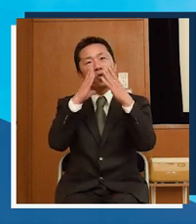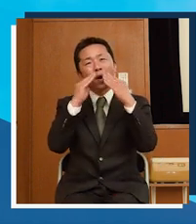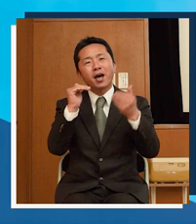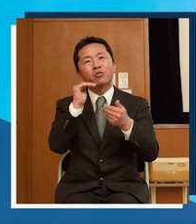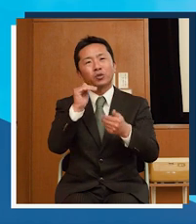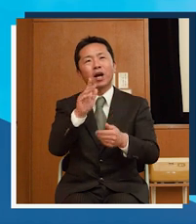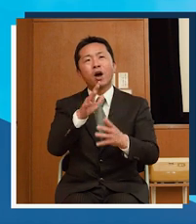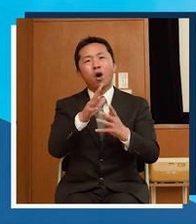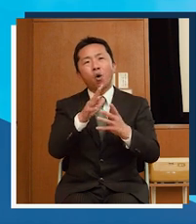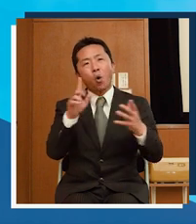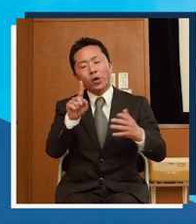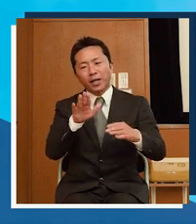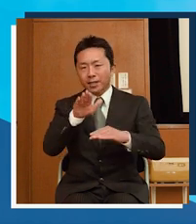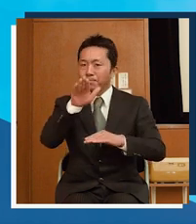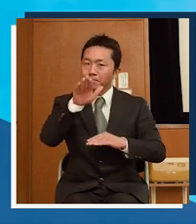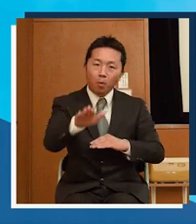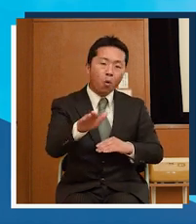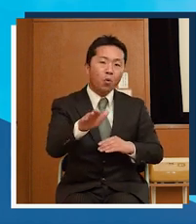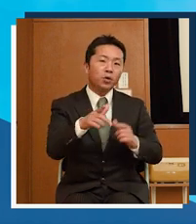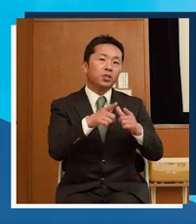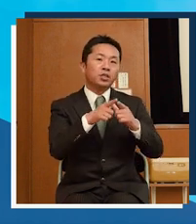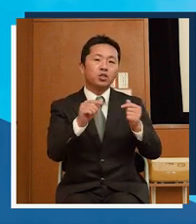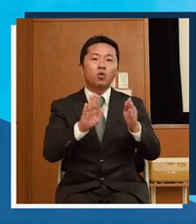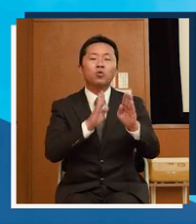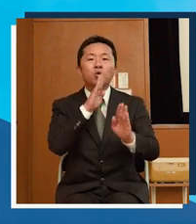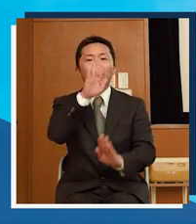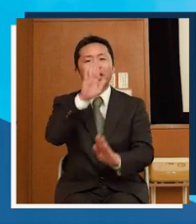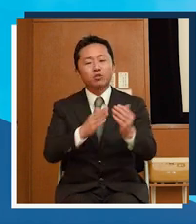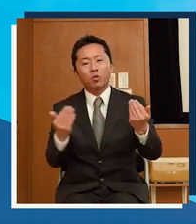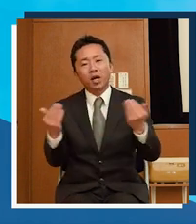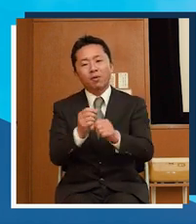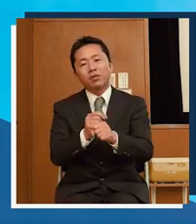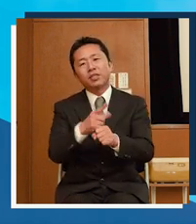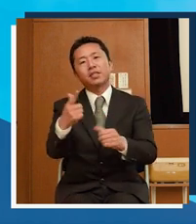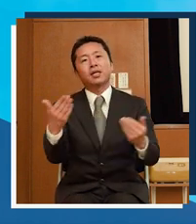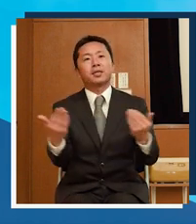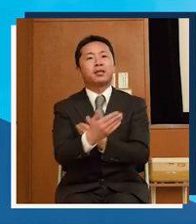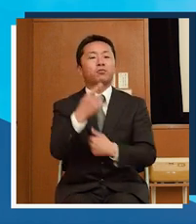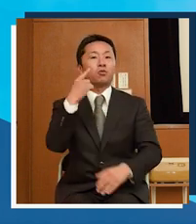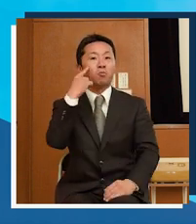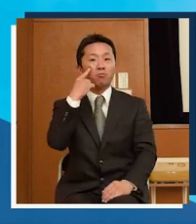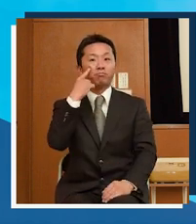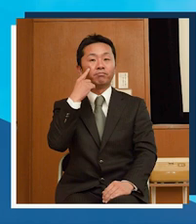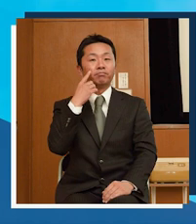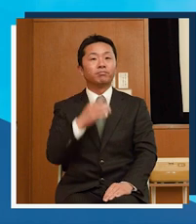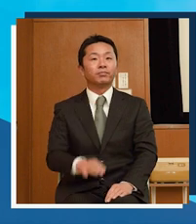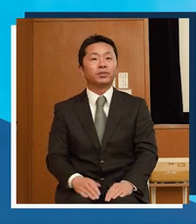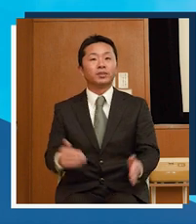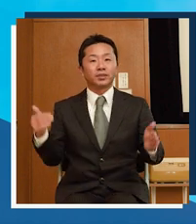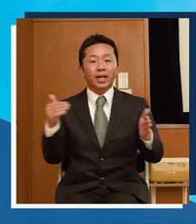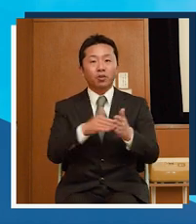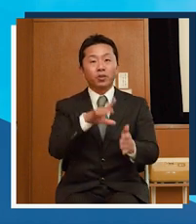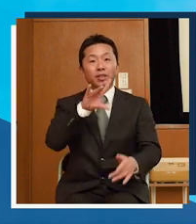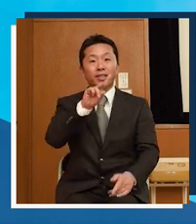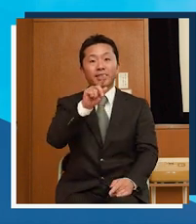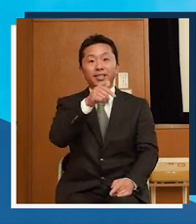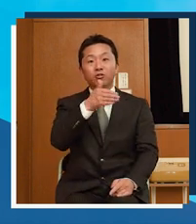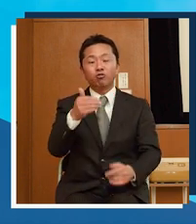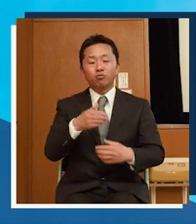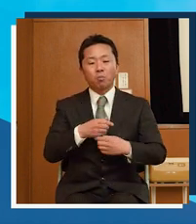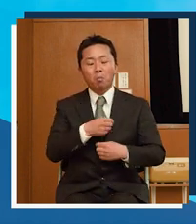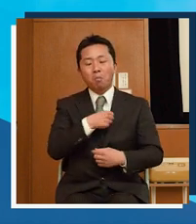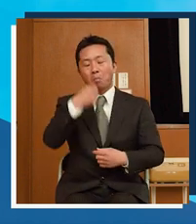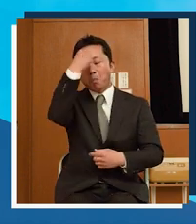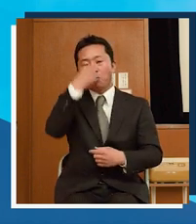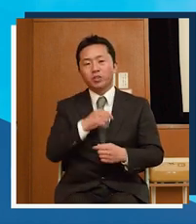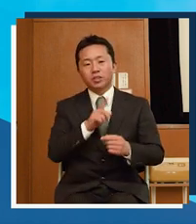きっと沖縄の現状日本の現状が変わるきっかけになると思っています最後にキグ牧師がかつて言った言葉なんです